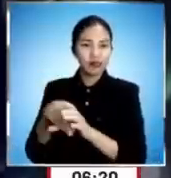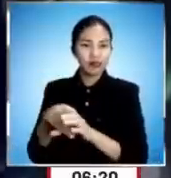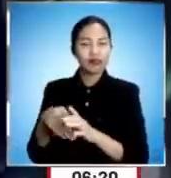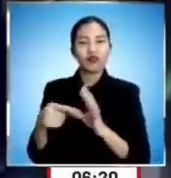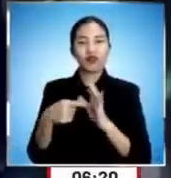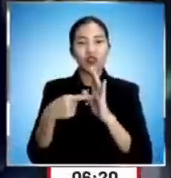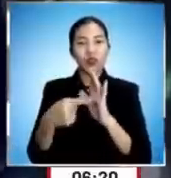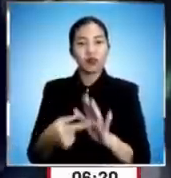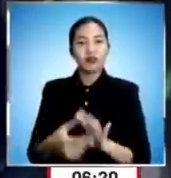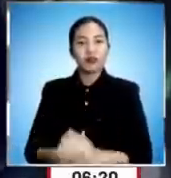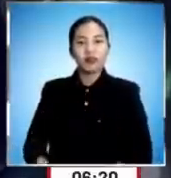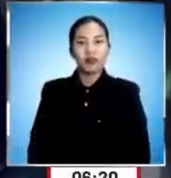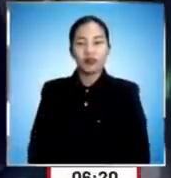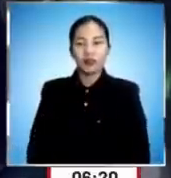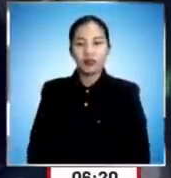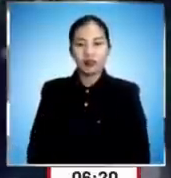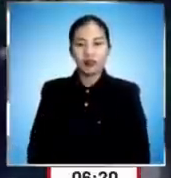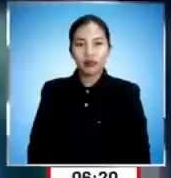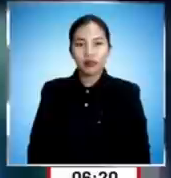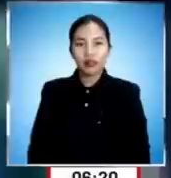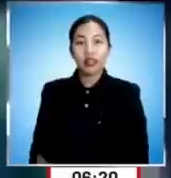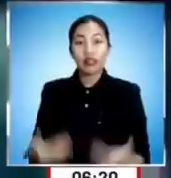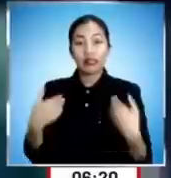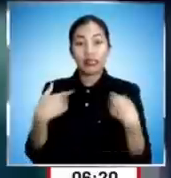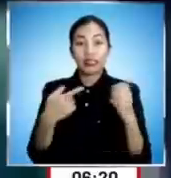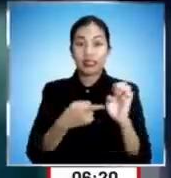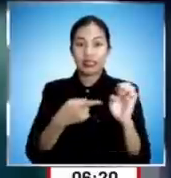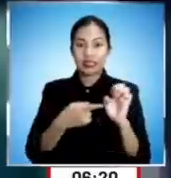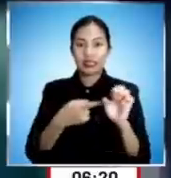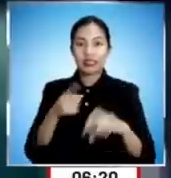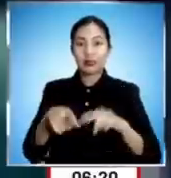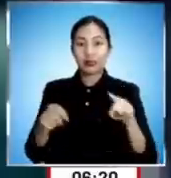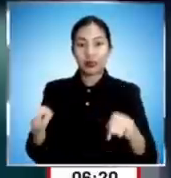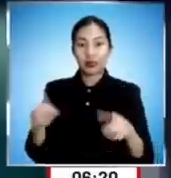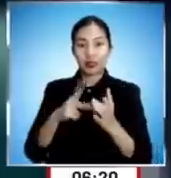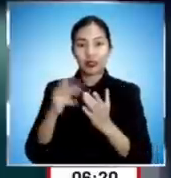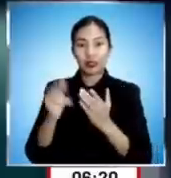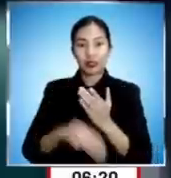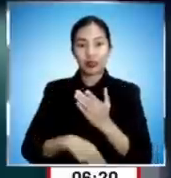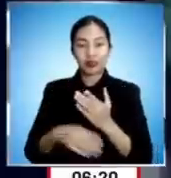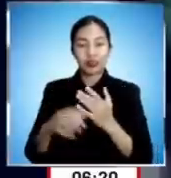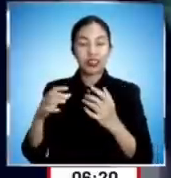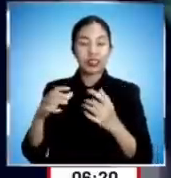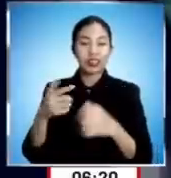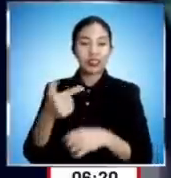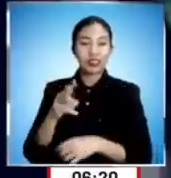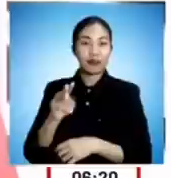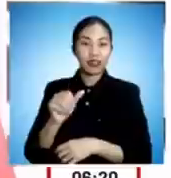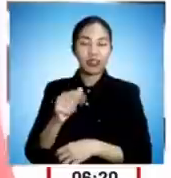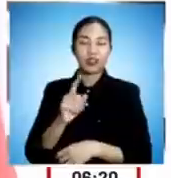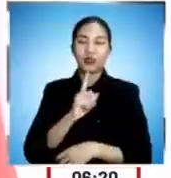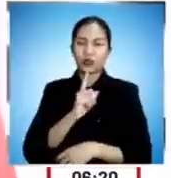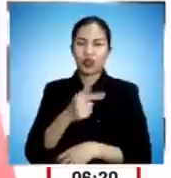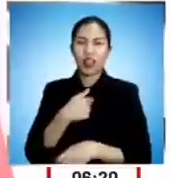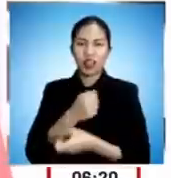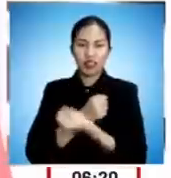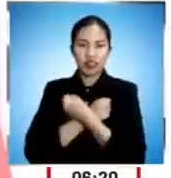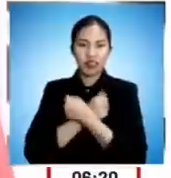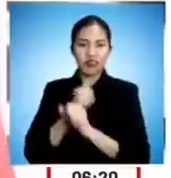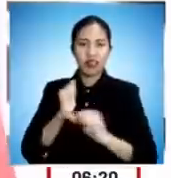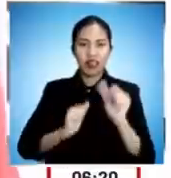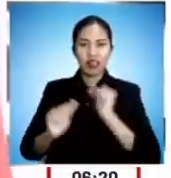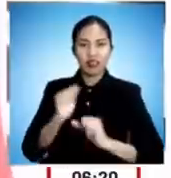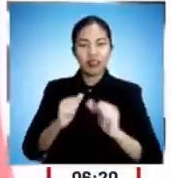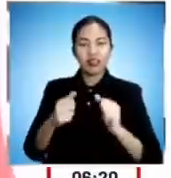sa kanya yun? Umi-extra rin siya sa ilang programa ng GMA. First love ko na talaga ang acting. Nag-TikTok ako, tapos doon